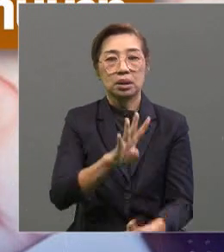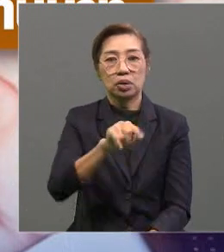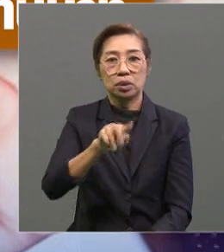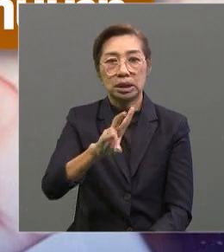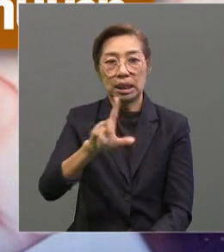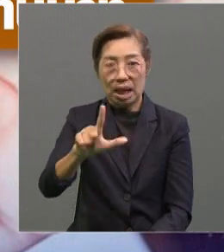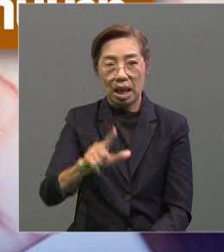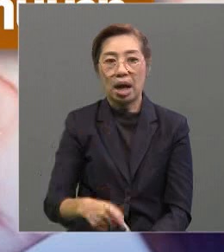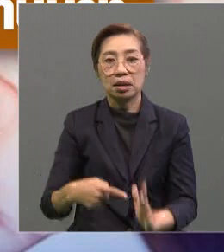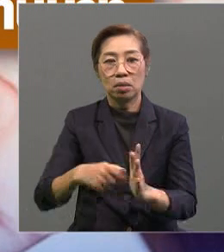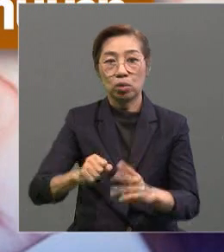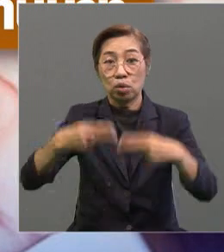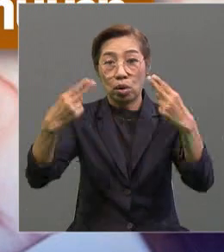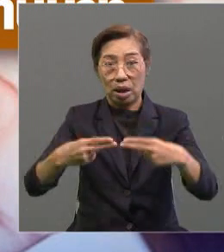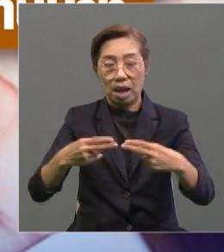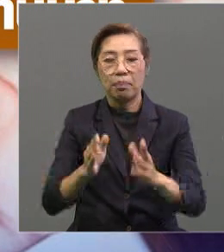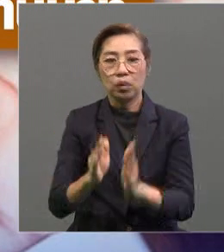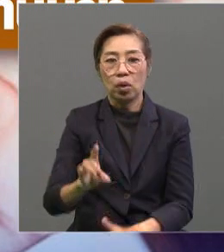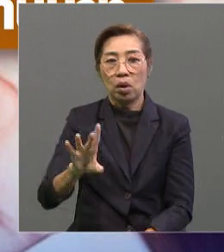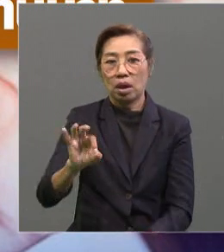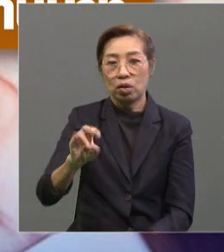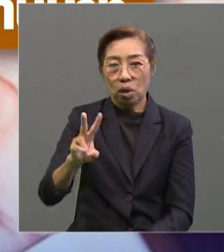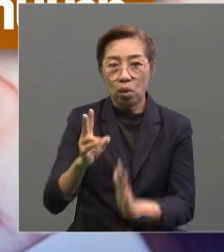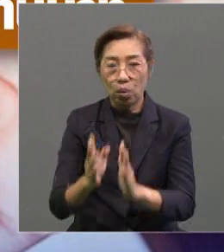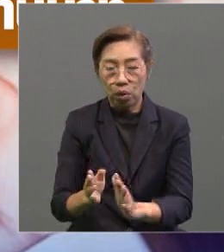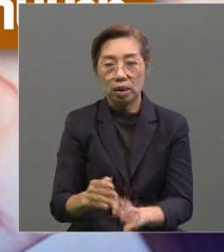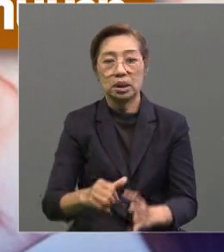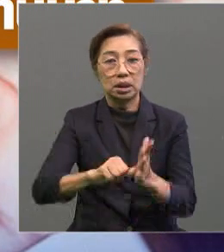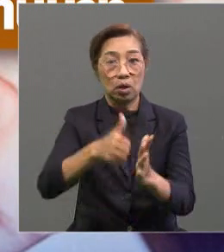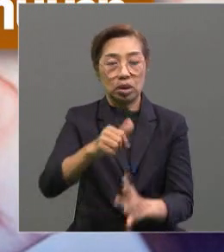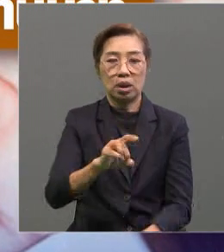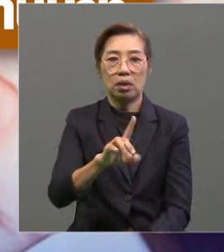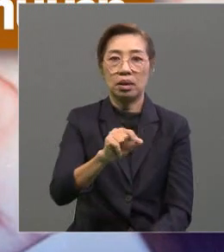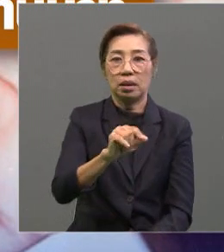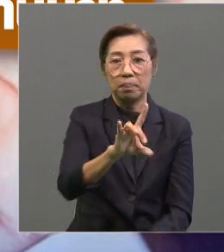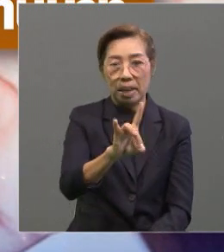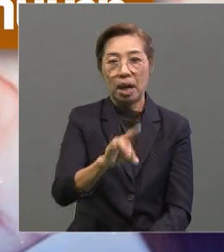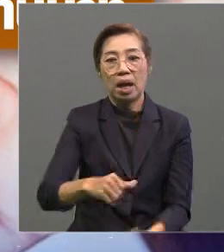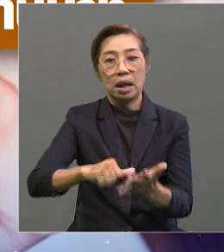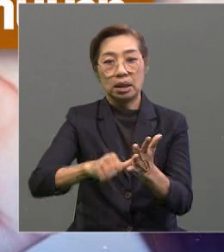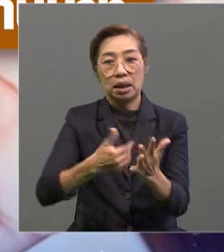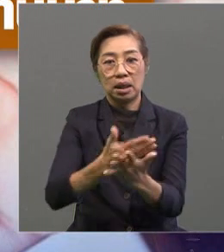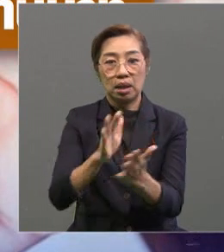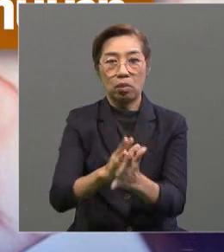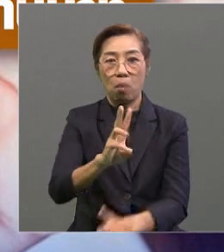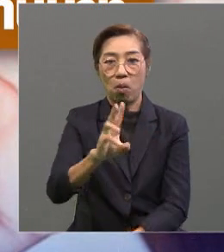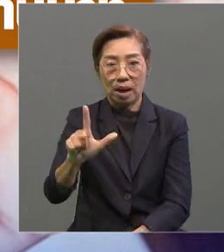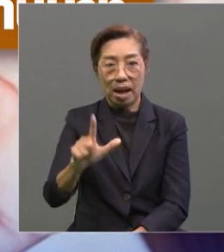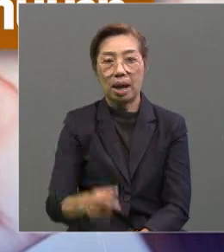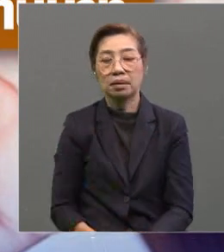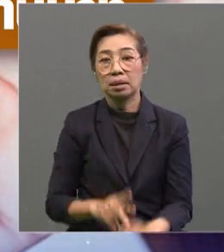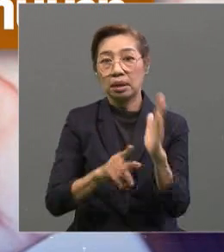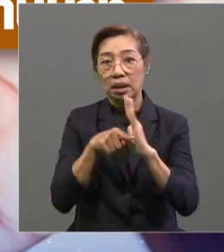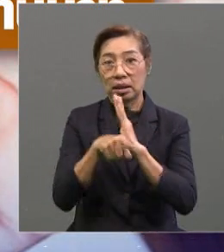บาทสมุดรสงครามครับ 192คนเป็นเจ้าหนี้ 128คนมูลหนี้กว่า 6ล้านบาทจังหวัด